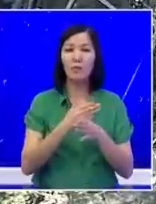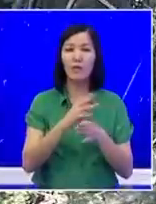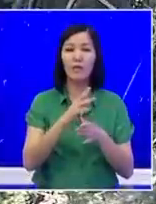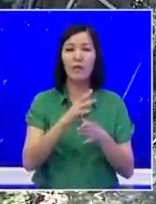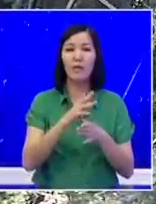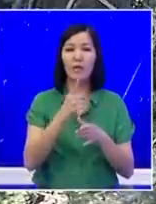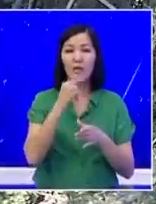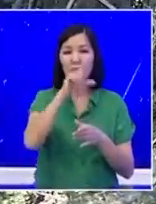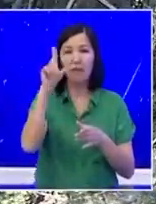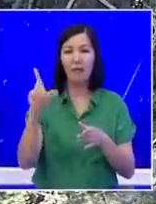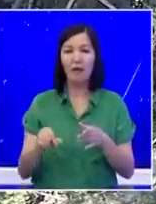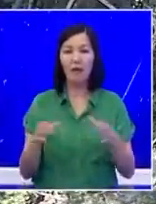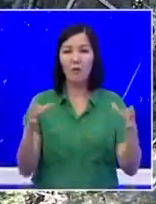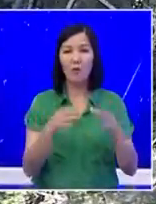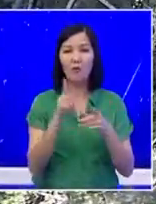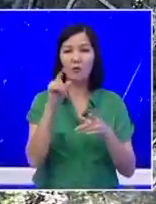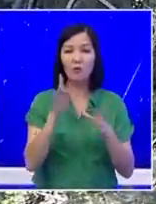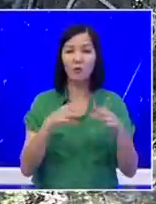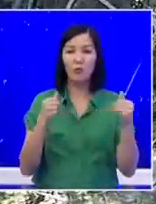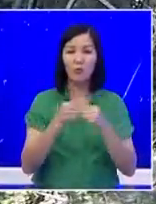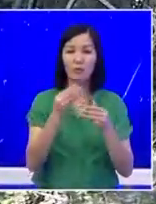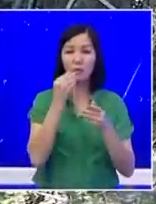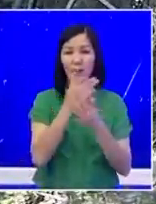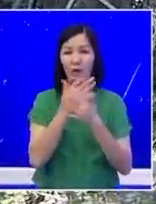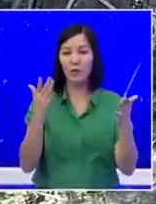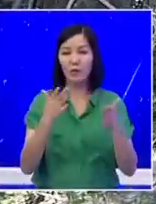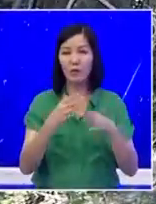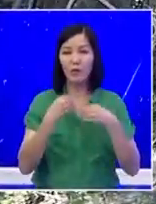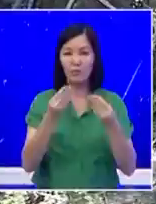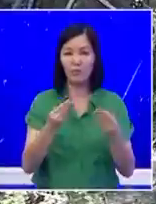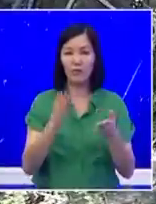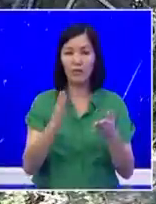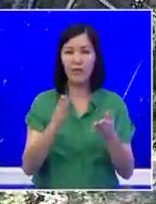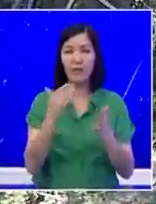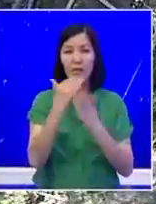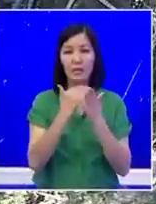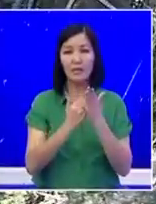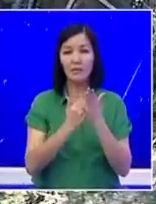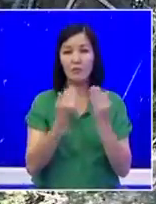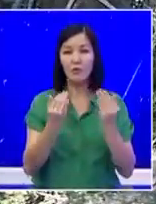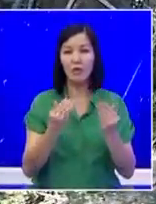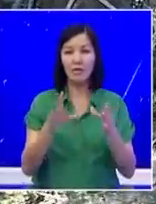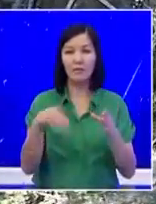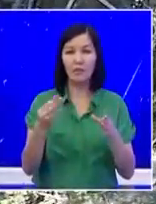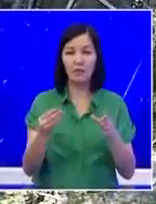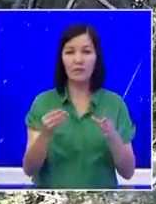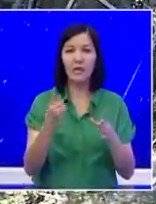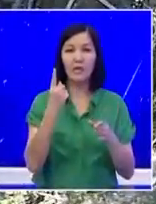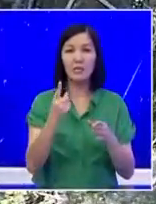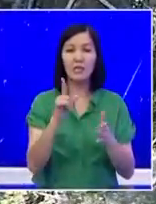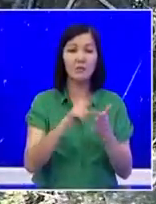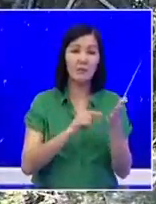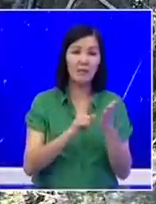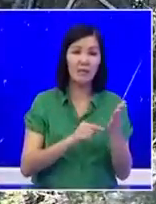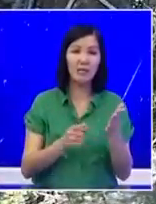қоғамы бізге 100 отбасына азық-түлік жинағын берілді. Біз тізім бойынша қас таратып жүрміз. Жалғыз басты